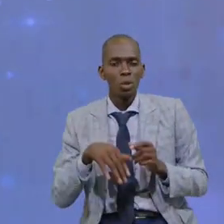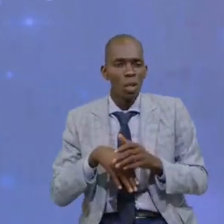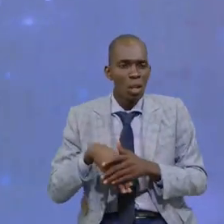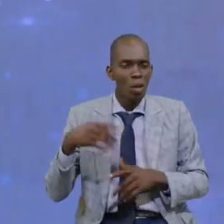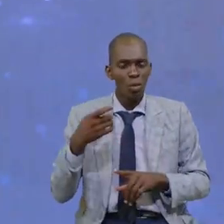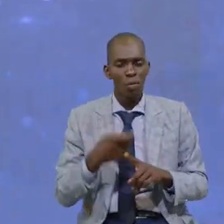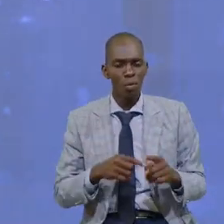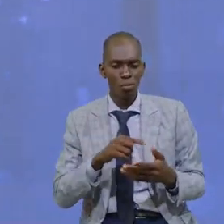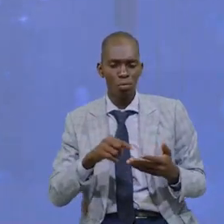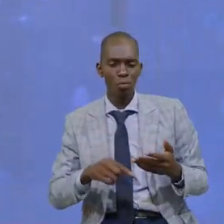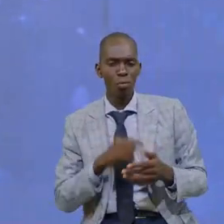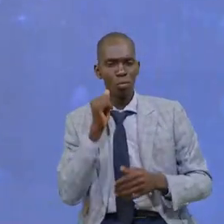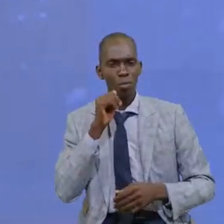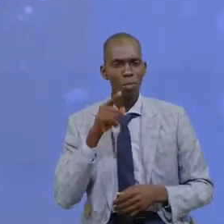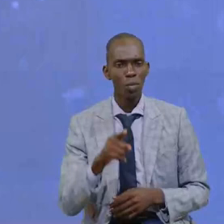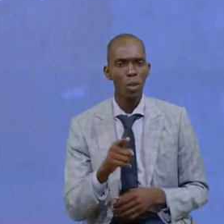Sortez du milieu d'elle.